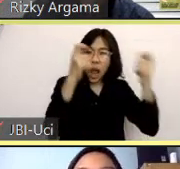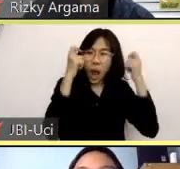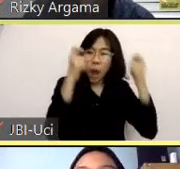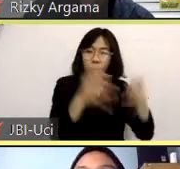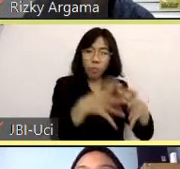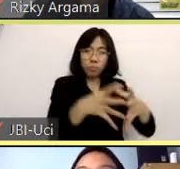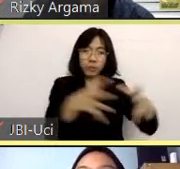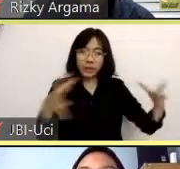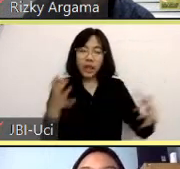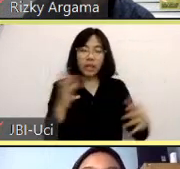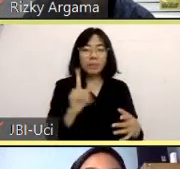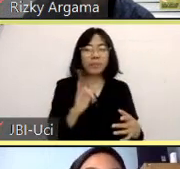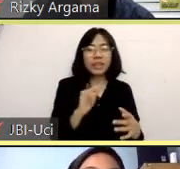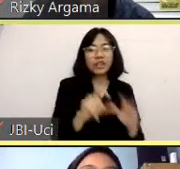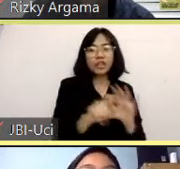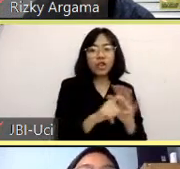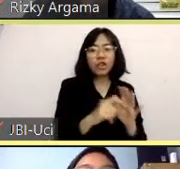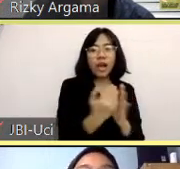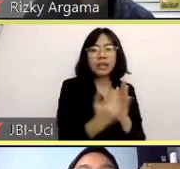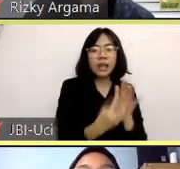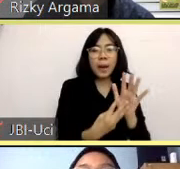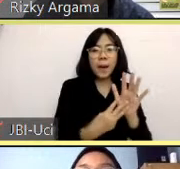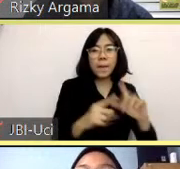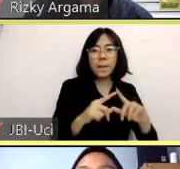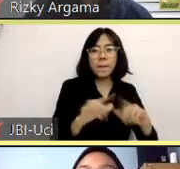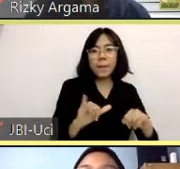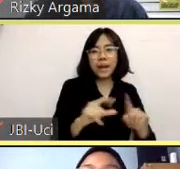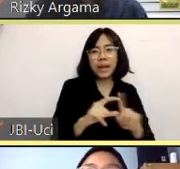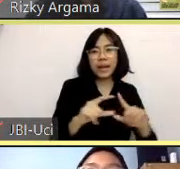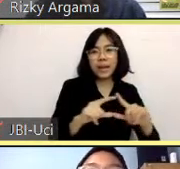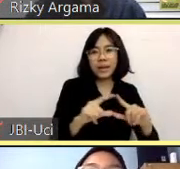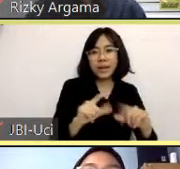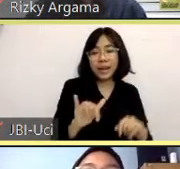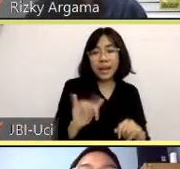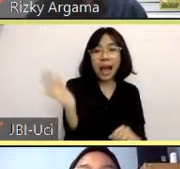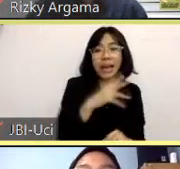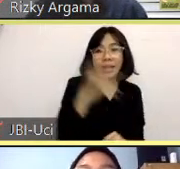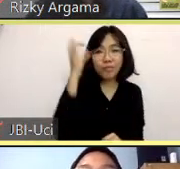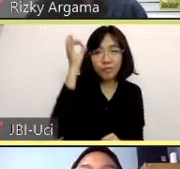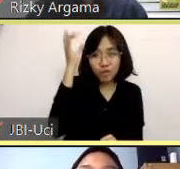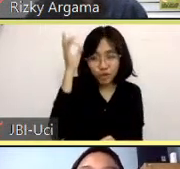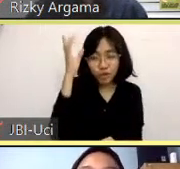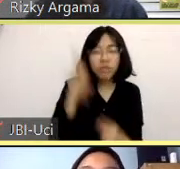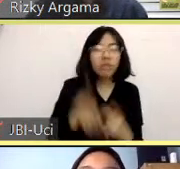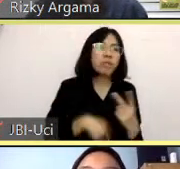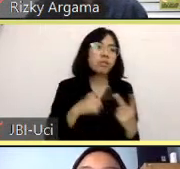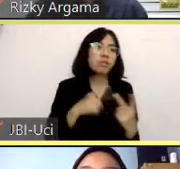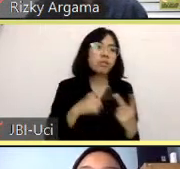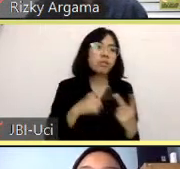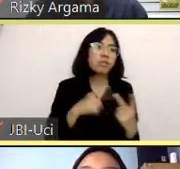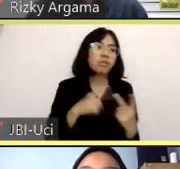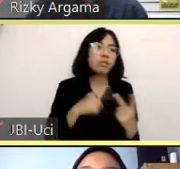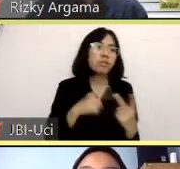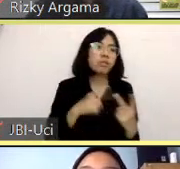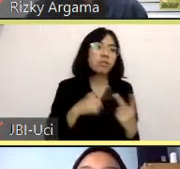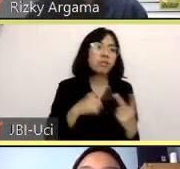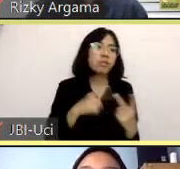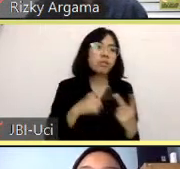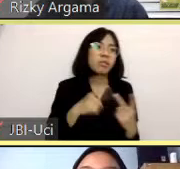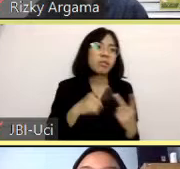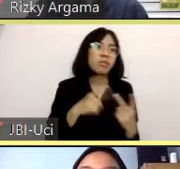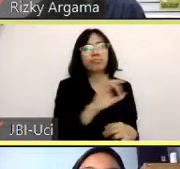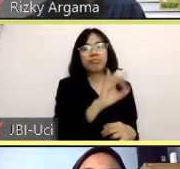May Day atau Hari HAM Internasional, dan juga aksi-aksi spontan yang memang merespon atas kebijakan negara itu sendiri.